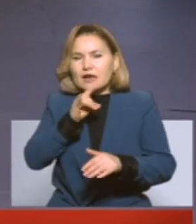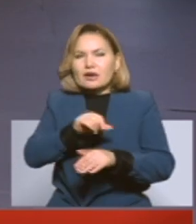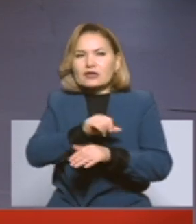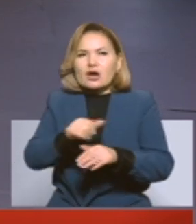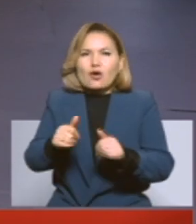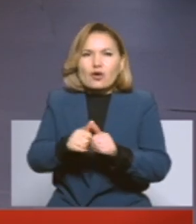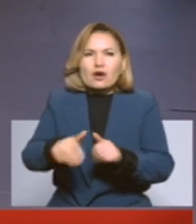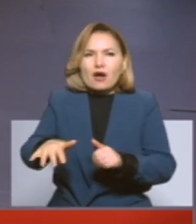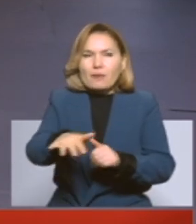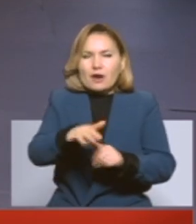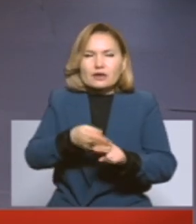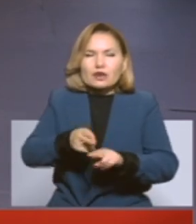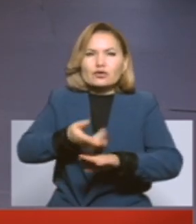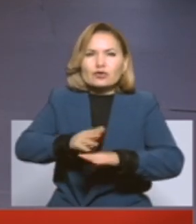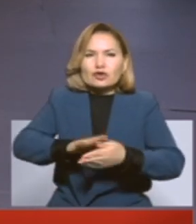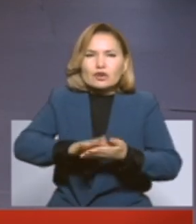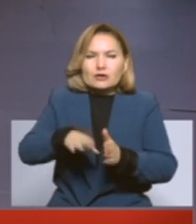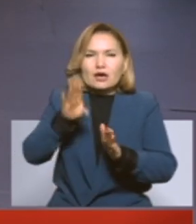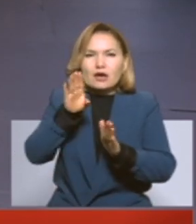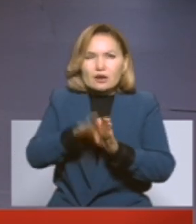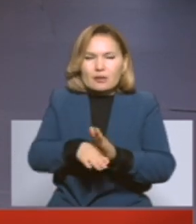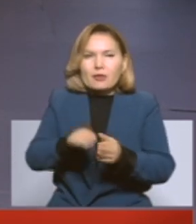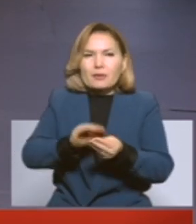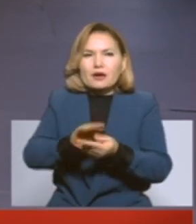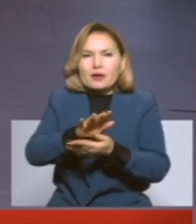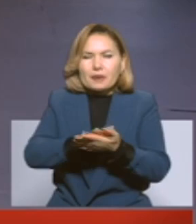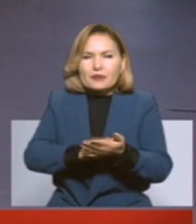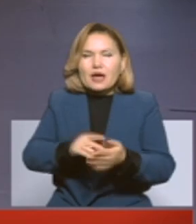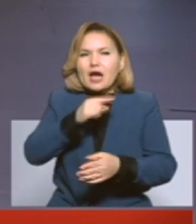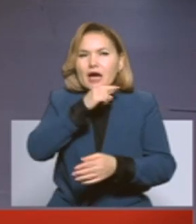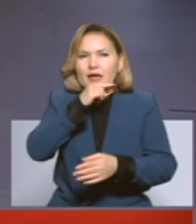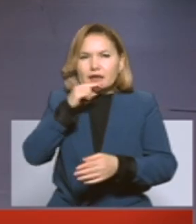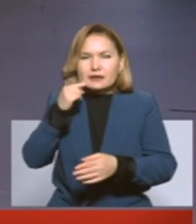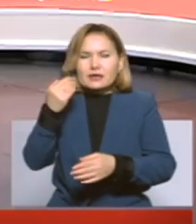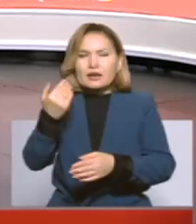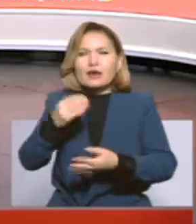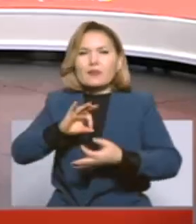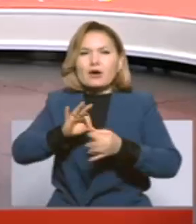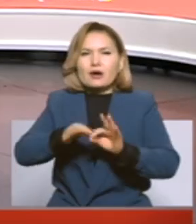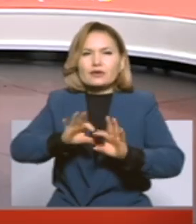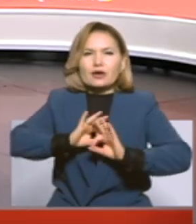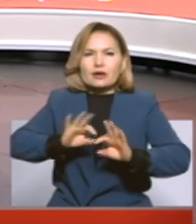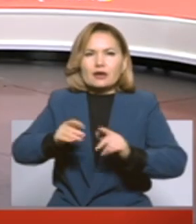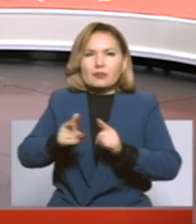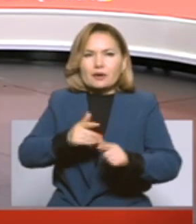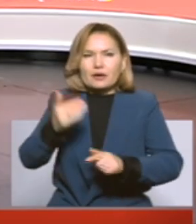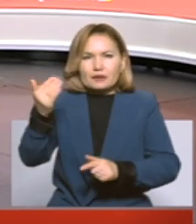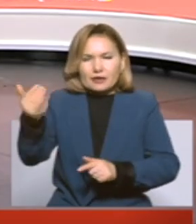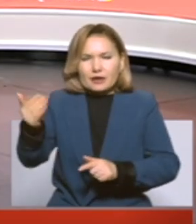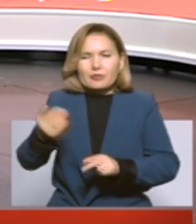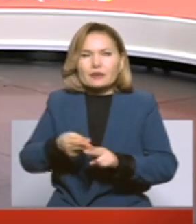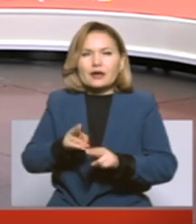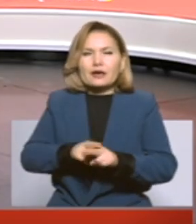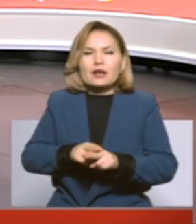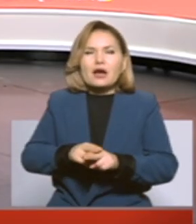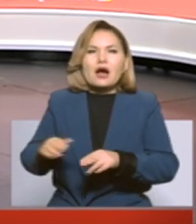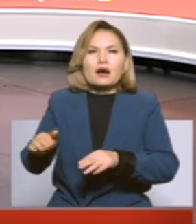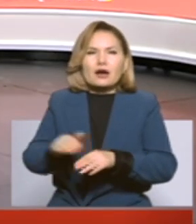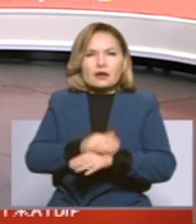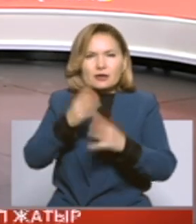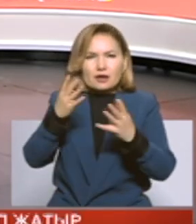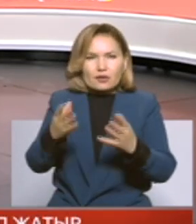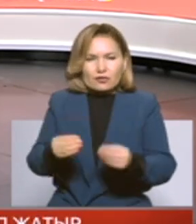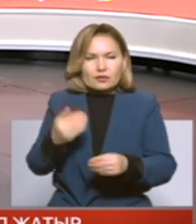жағдайлар режимі ұзартылды. Бізбен тікелей байланысқа Ресейдегі меншікті тілшіміз Индира Бегайдар шығып тұр. Индира, соңғы